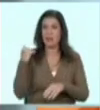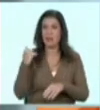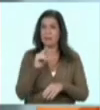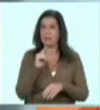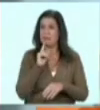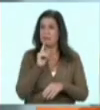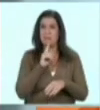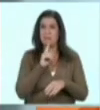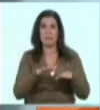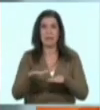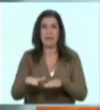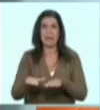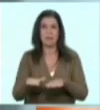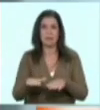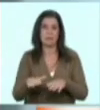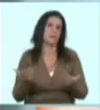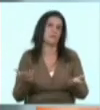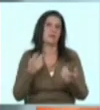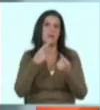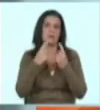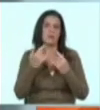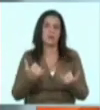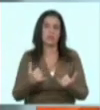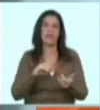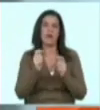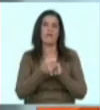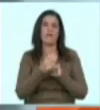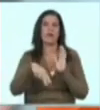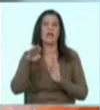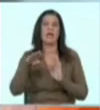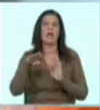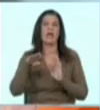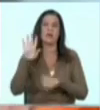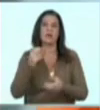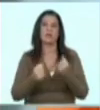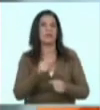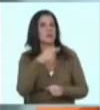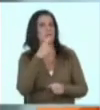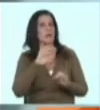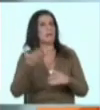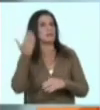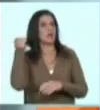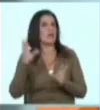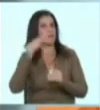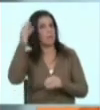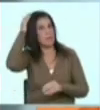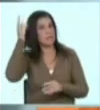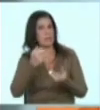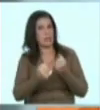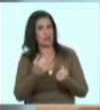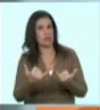המסע ומתן הופך להיות יותר קשה לכל אחד שמנהל אותו, גם לנו. אתה אומר, התקדימים של בנט מקשים עליכם. מאוד. אם אתה שואל אותי, אבל בהלכה